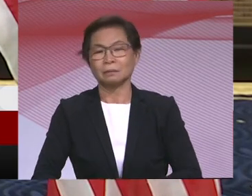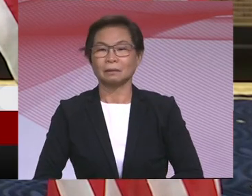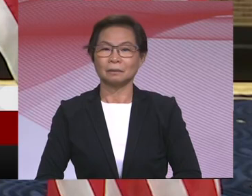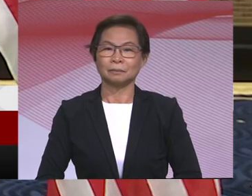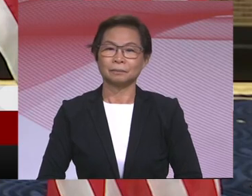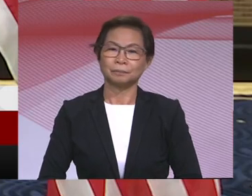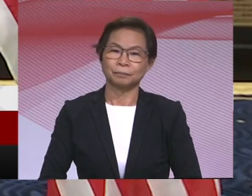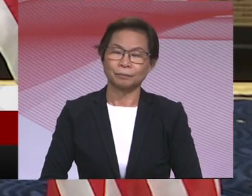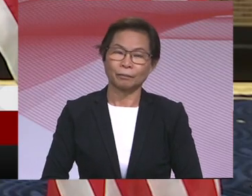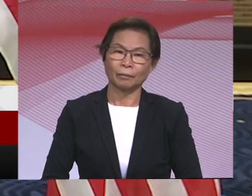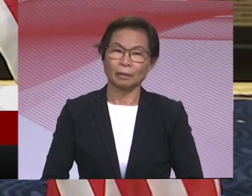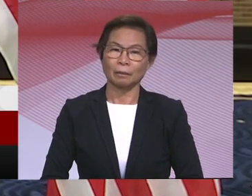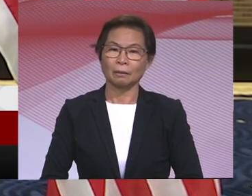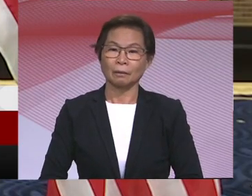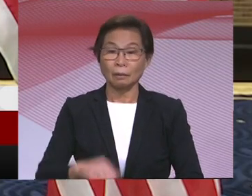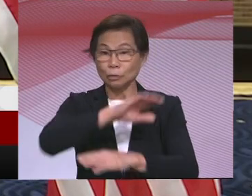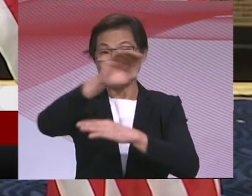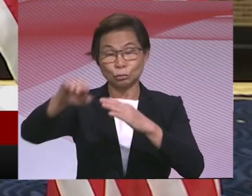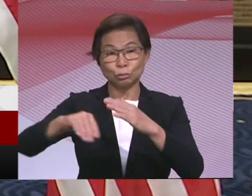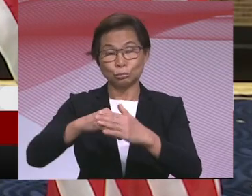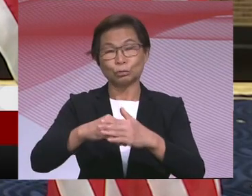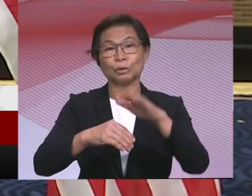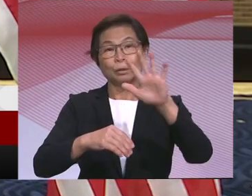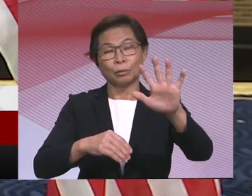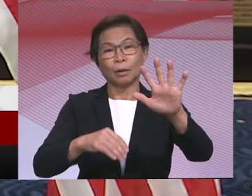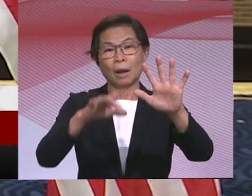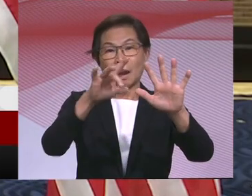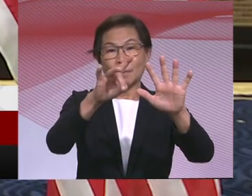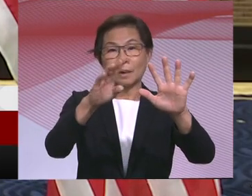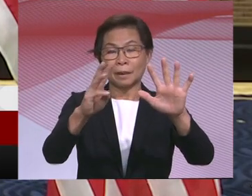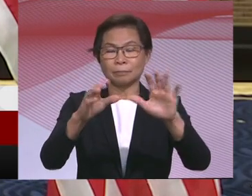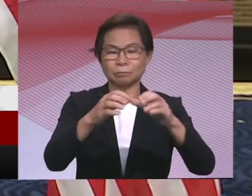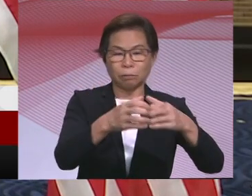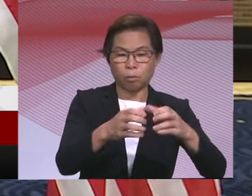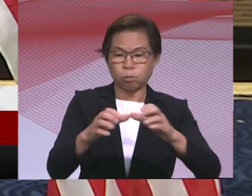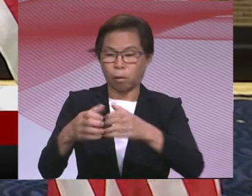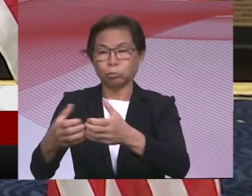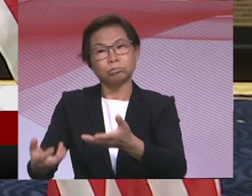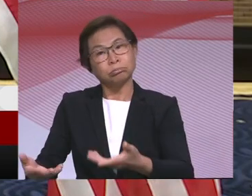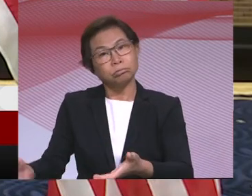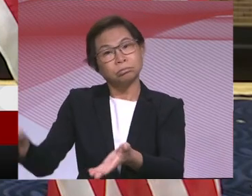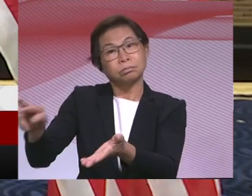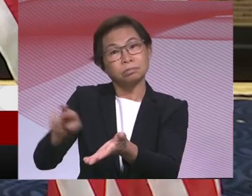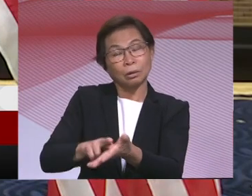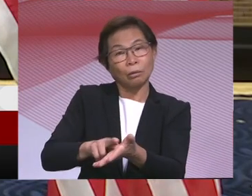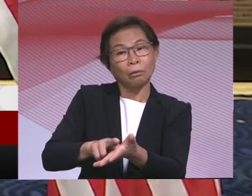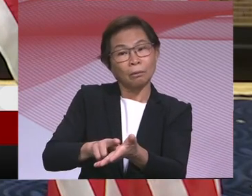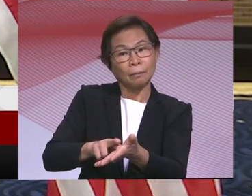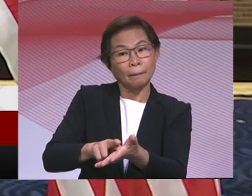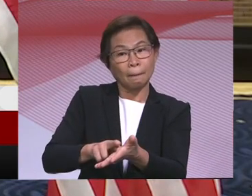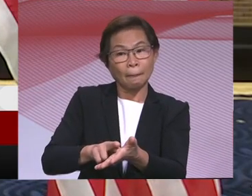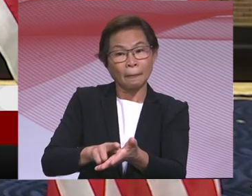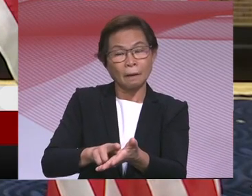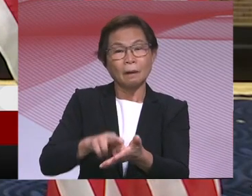secara keseluruhannya sebanyak 586 kelas setelah the record kan sehingga